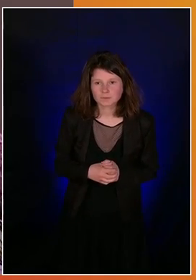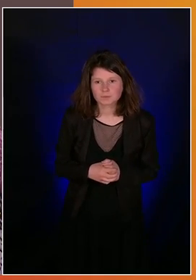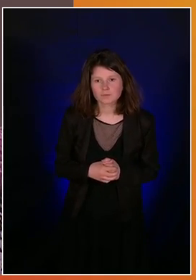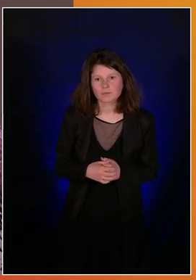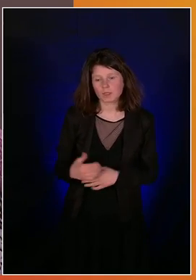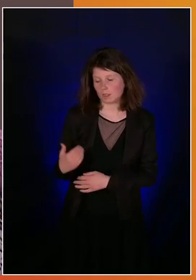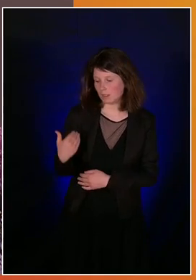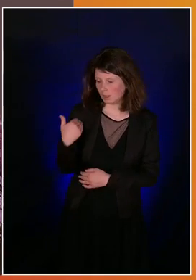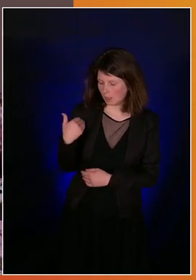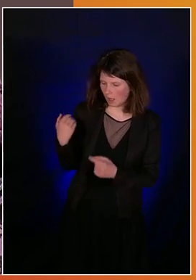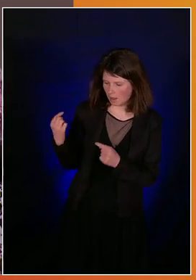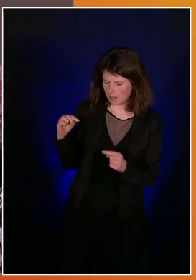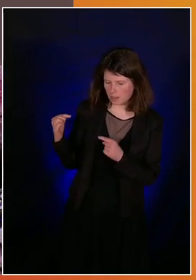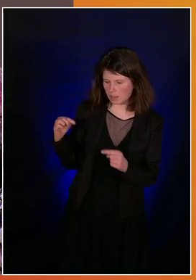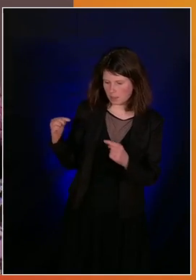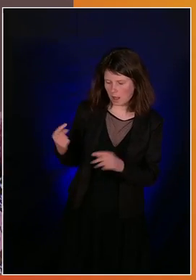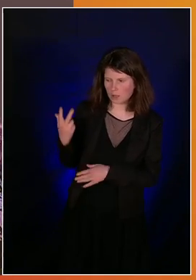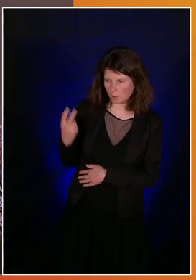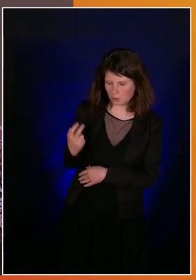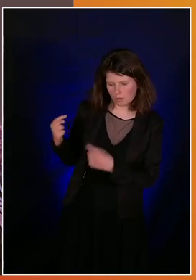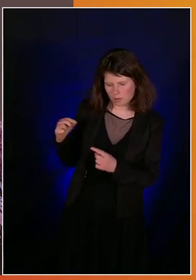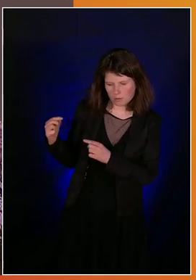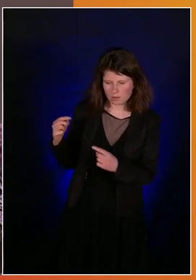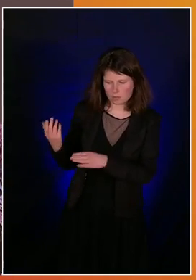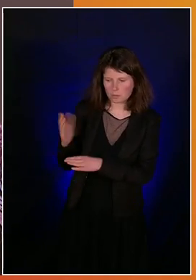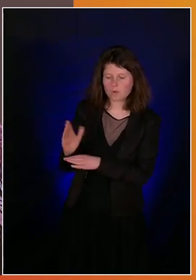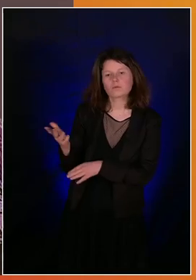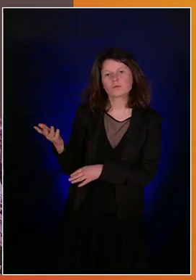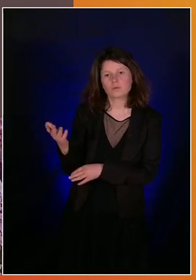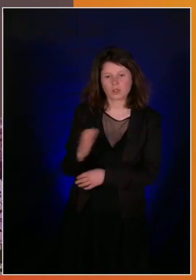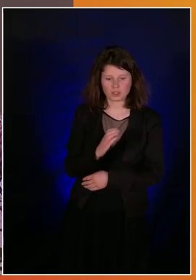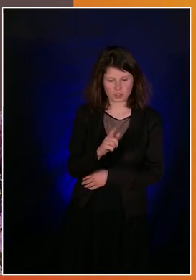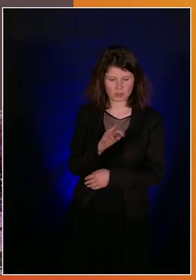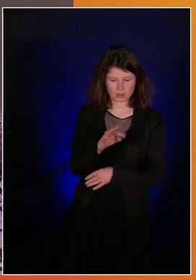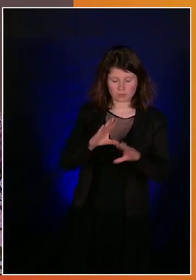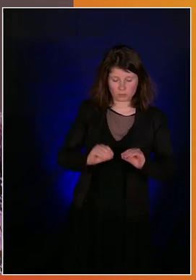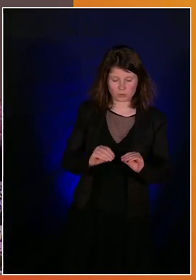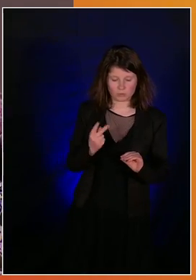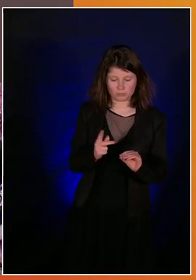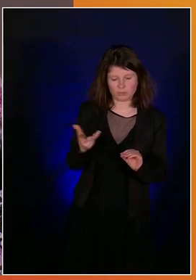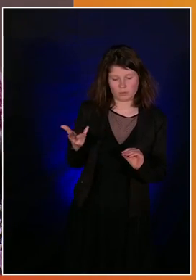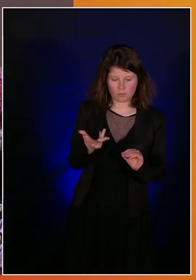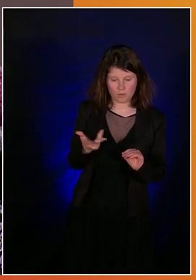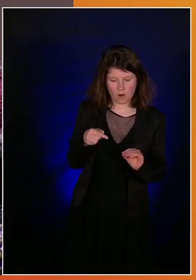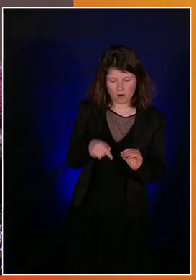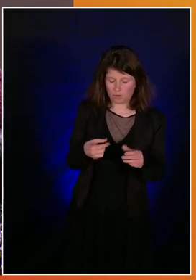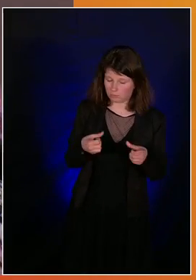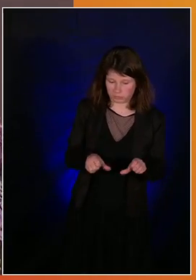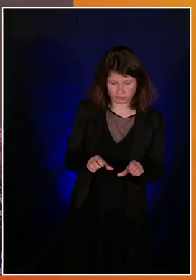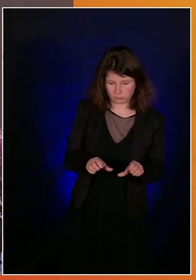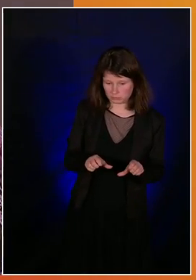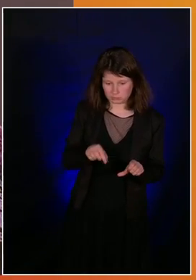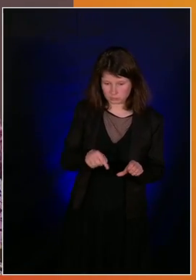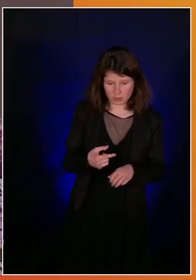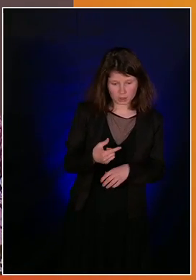débats des trois derniers jours ils ont montré en fait que la position de la CGT reste euh et affirme qu'il y a deux lignes